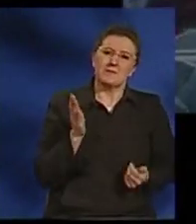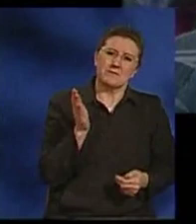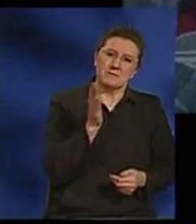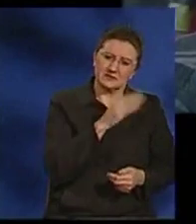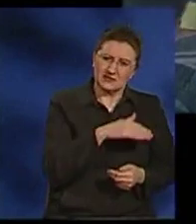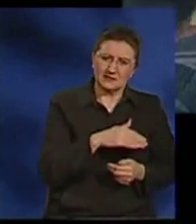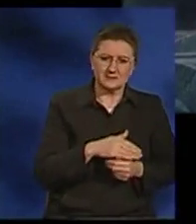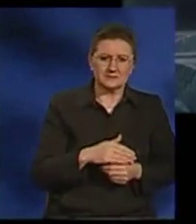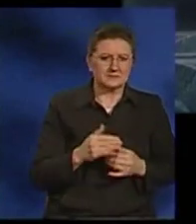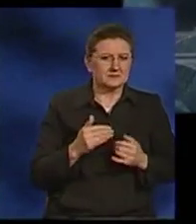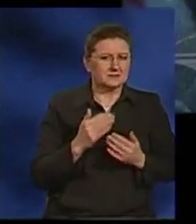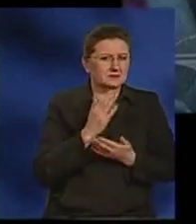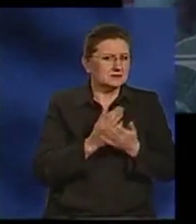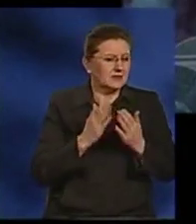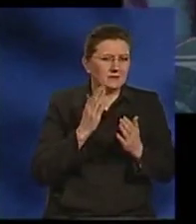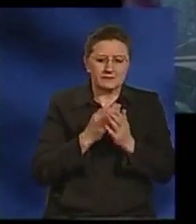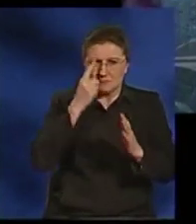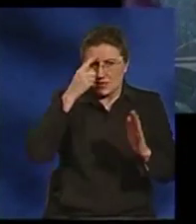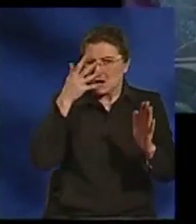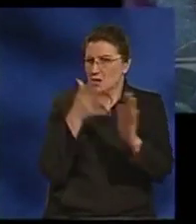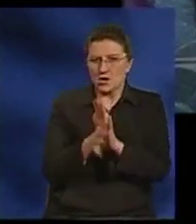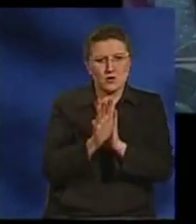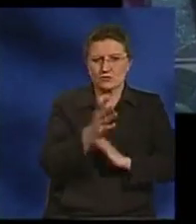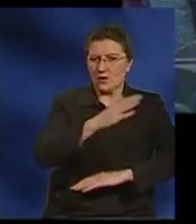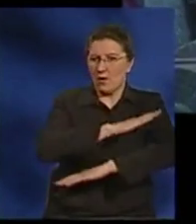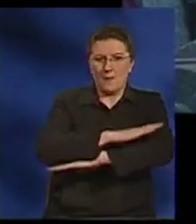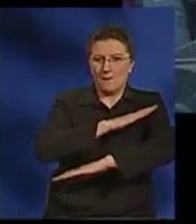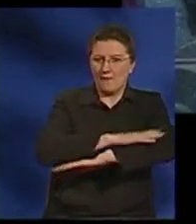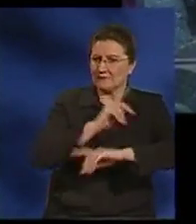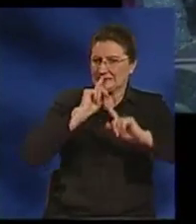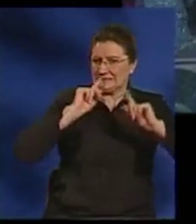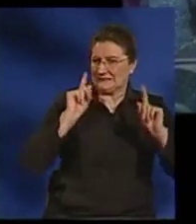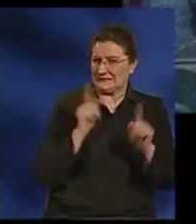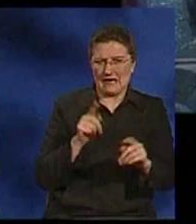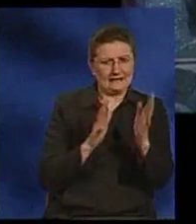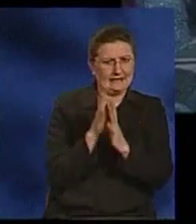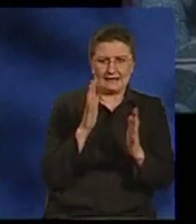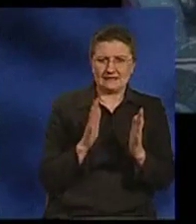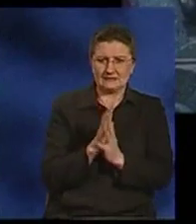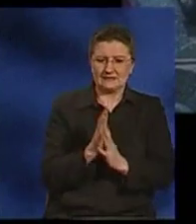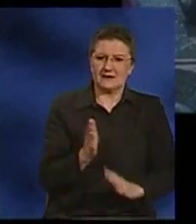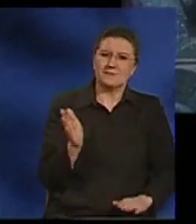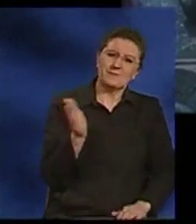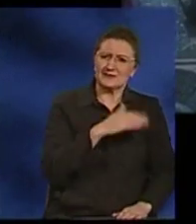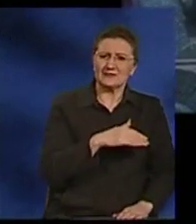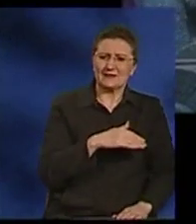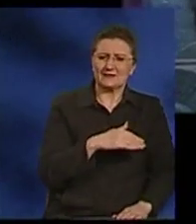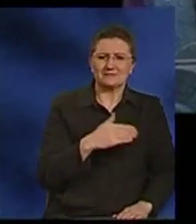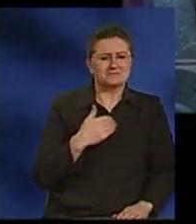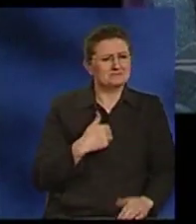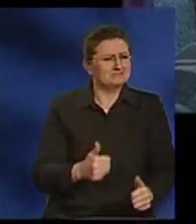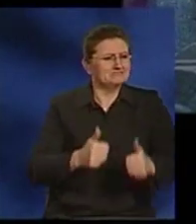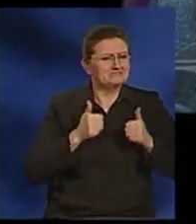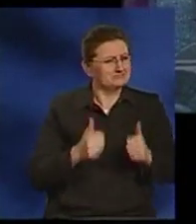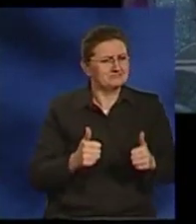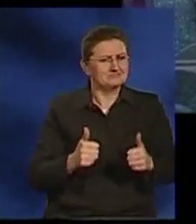Надо же, совсем не узнаю Гарбо Это какой-то странный корень Пошли, ребята Мне хорошо